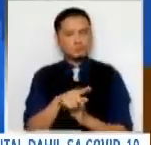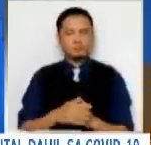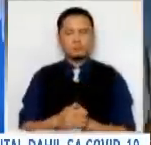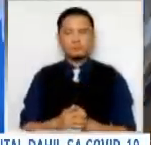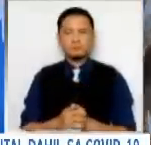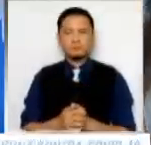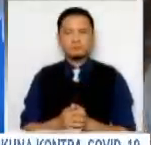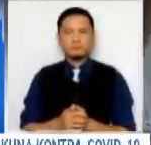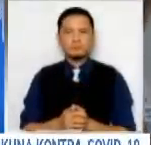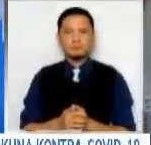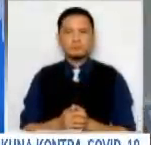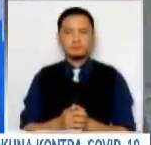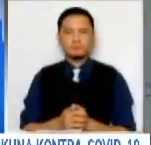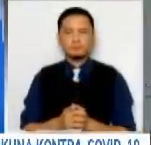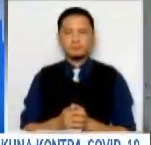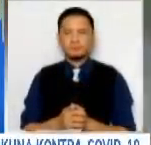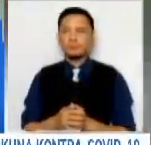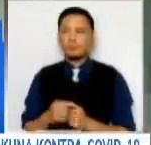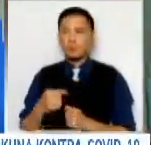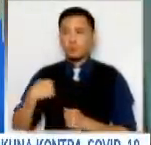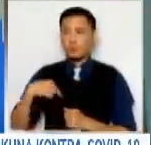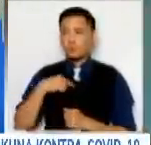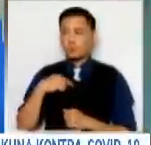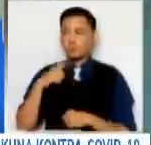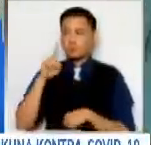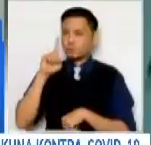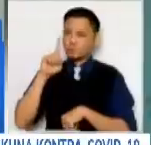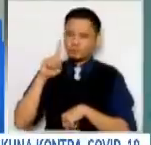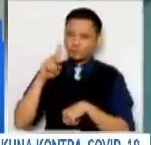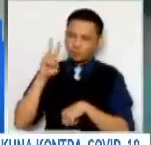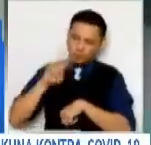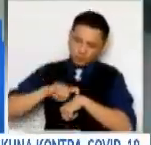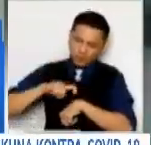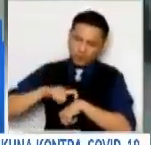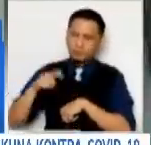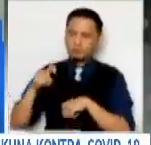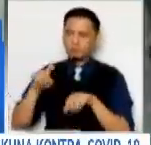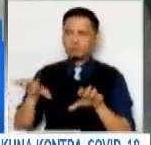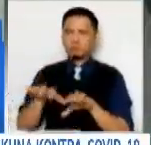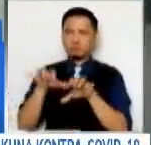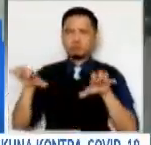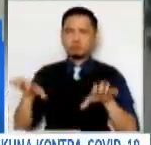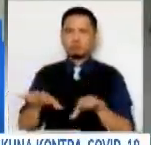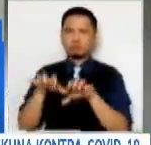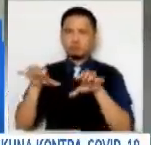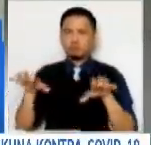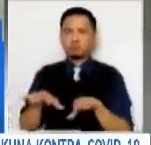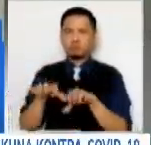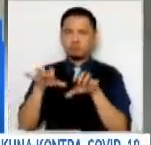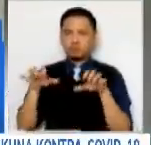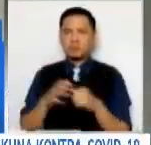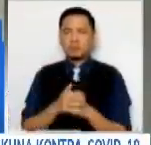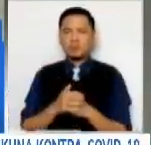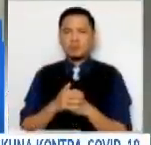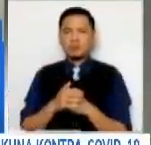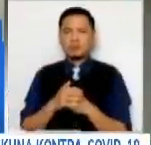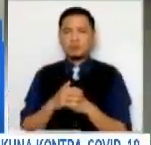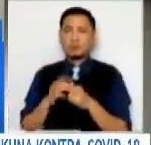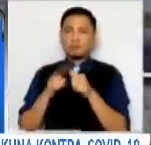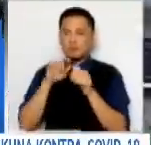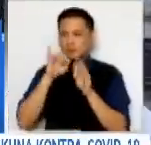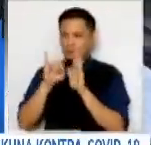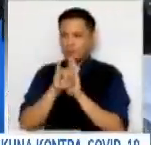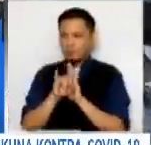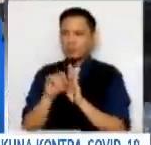We are doubling our efforts, ma'am. No? So whatever we have been doing in the past, we are intensifying, katulad po ng localized